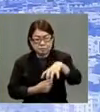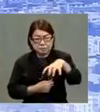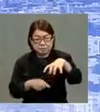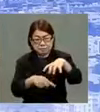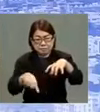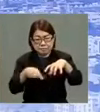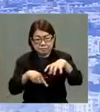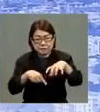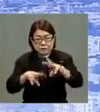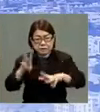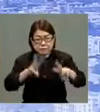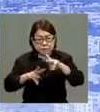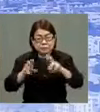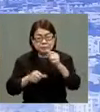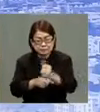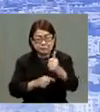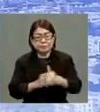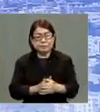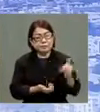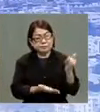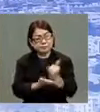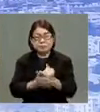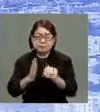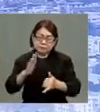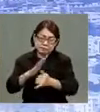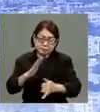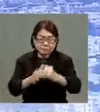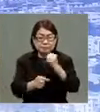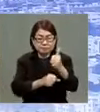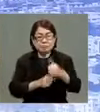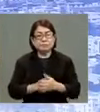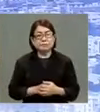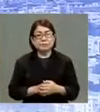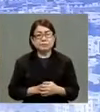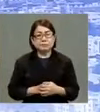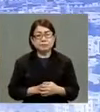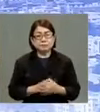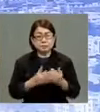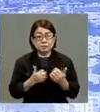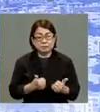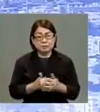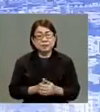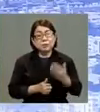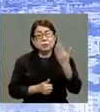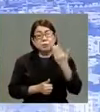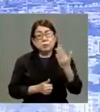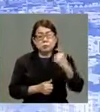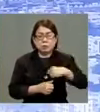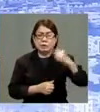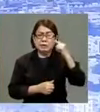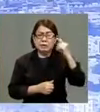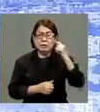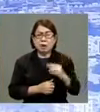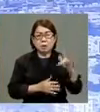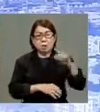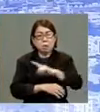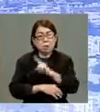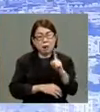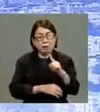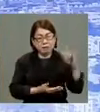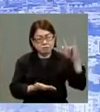านปลัดมหาดไทยท่านรัฐมนตรีมท.ก็บอกว่าสามารถที่จะทำได้เพราะฉะนั้นตัวเลขจากเดิมที่เรากำหนดไว้ตั้งแต่200